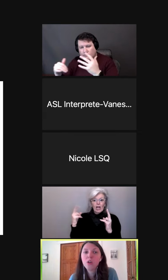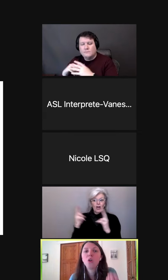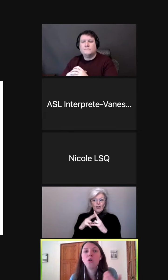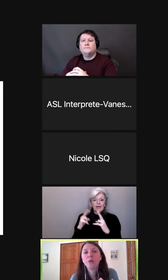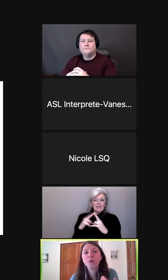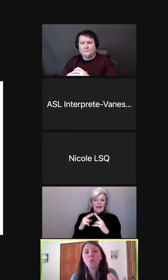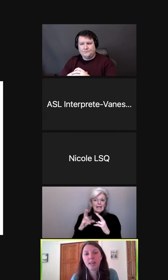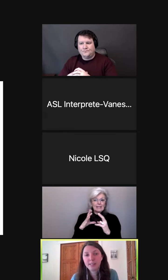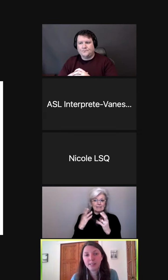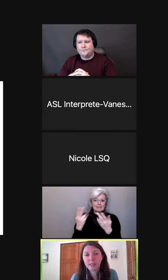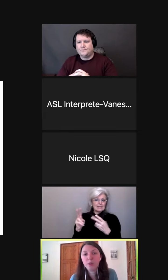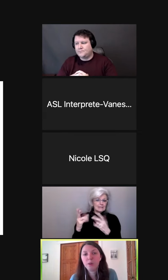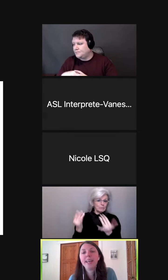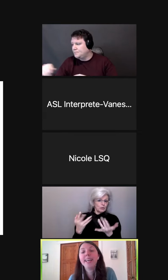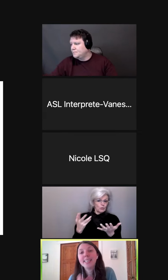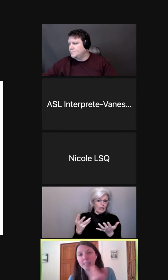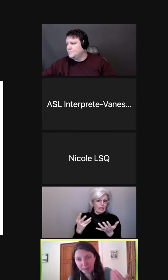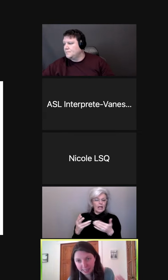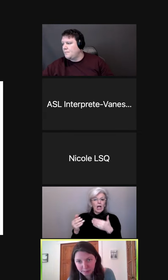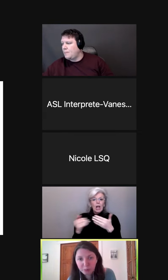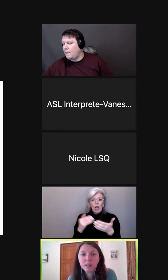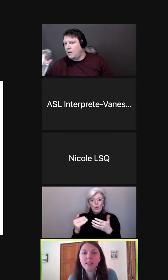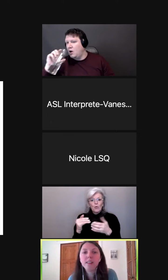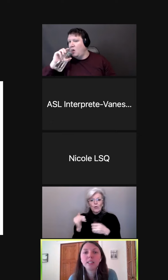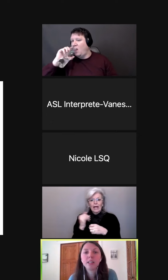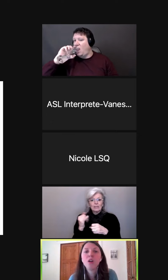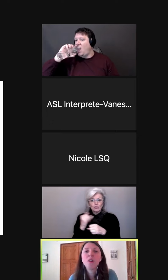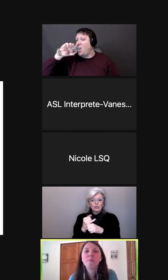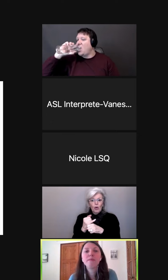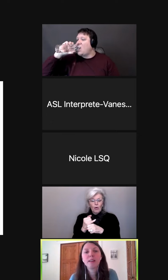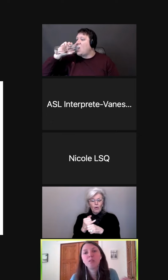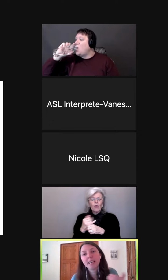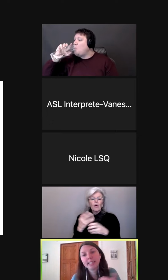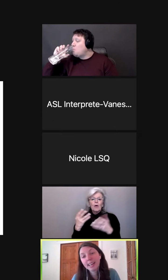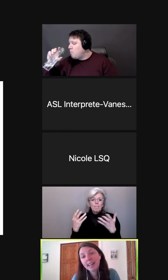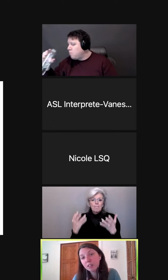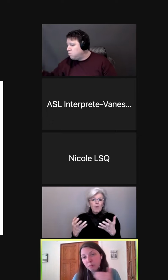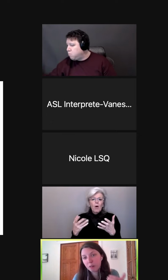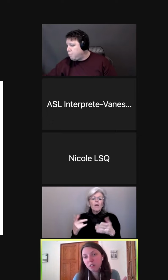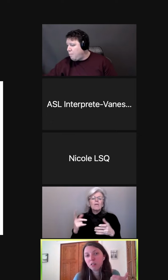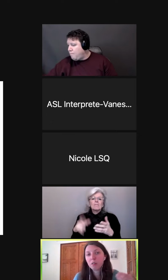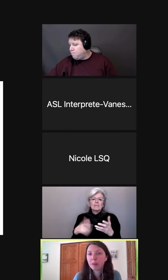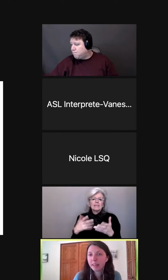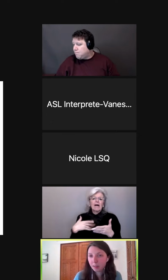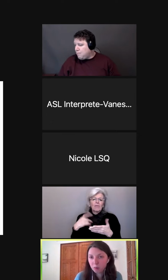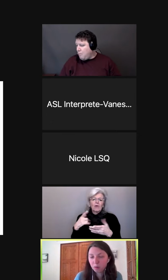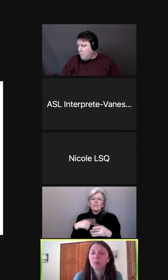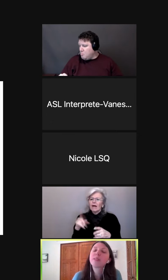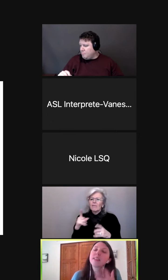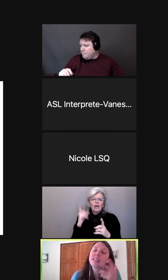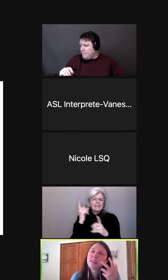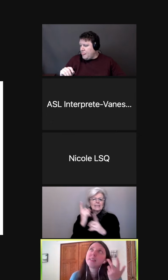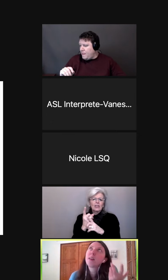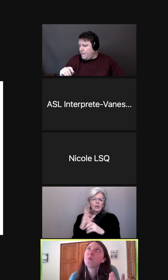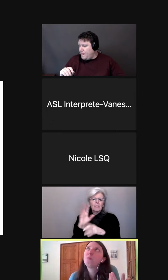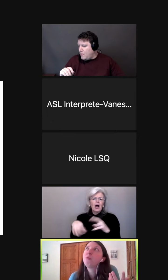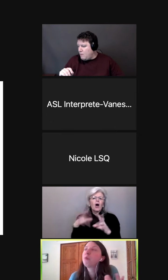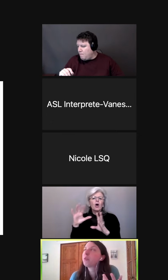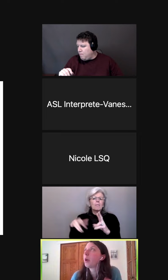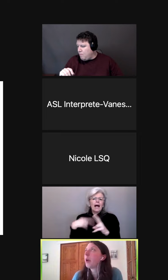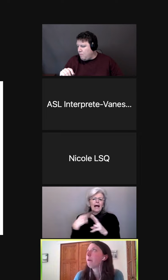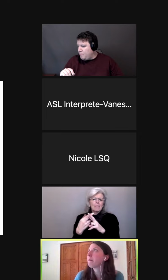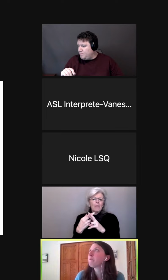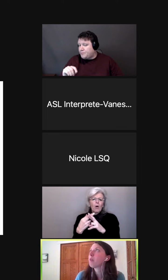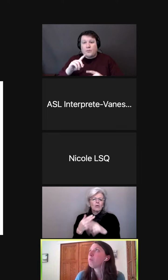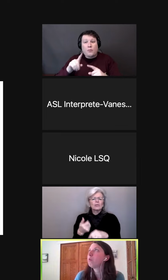besoins, le lieu ou l'institution et ses parties prenantes peuvent savoir exactement comment ils dépendent. Donc, c'est un peu